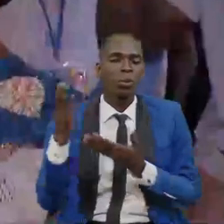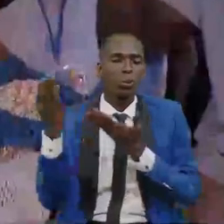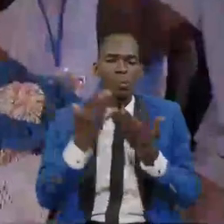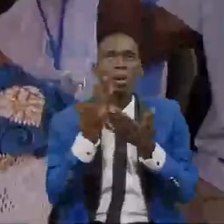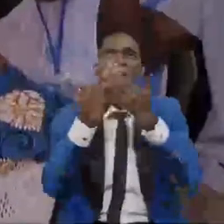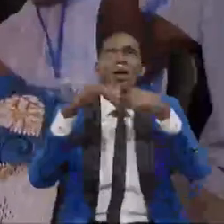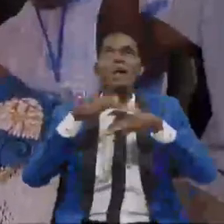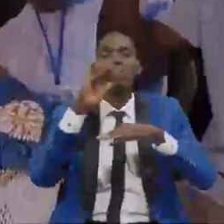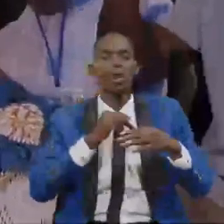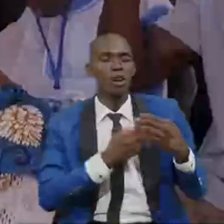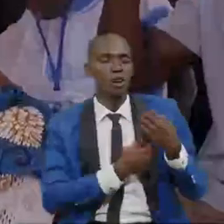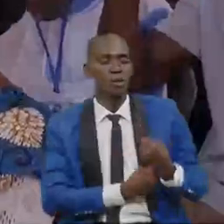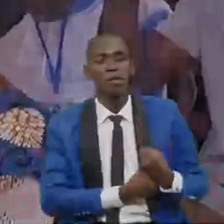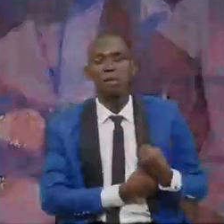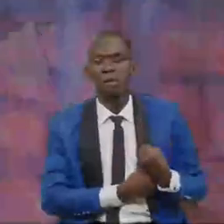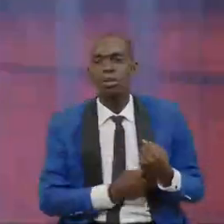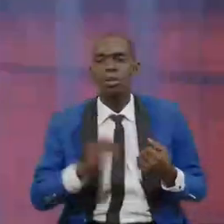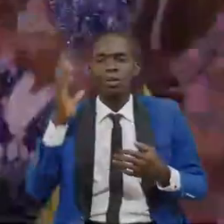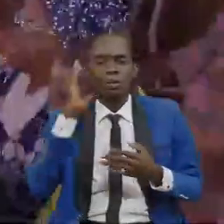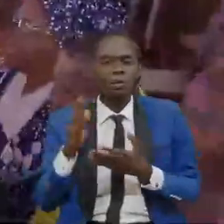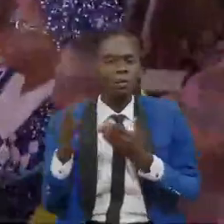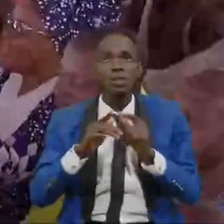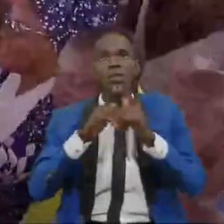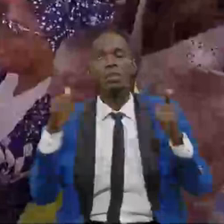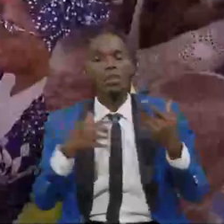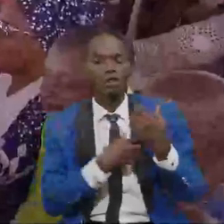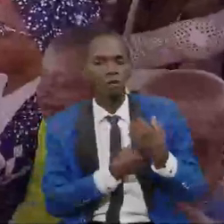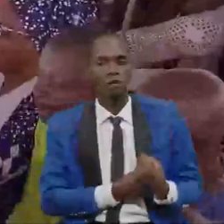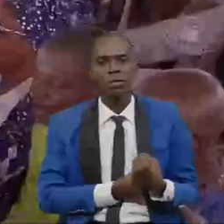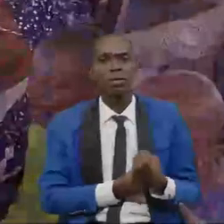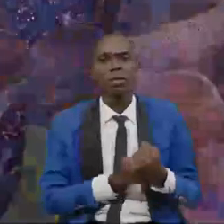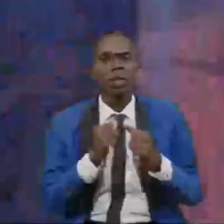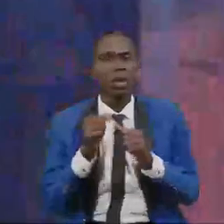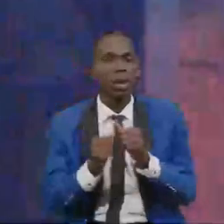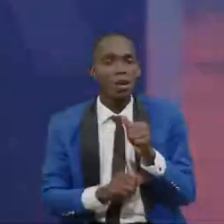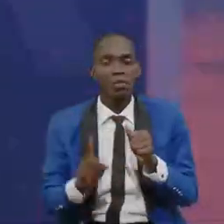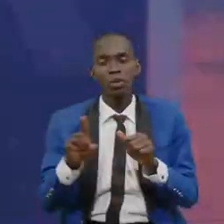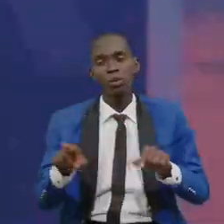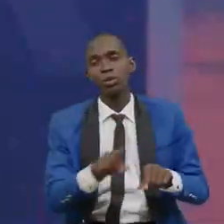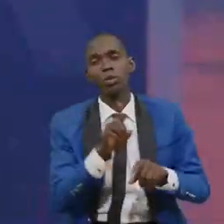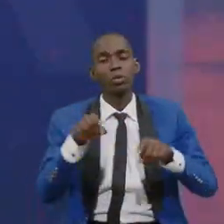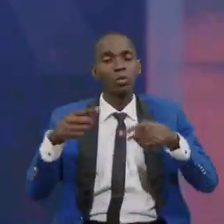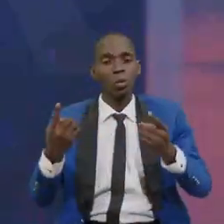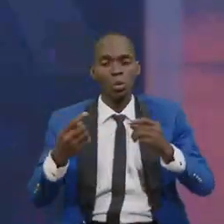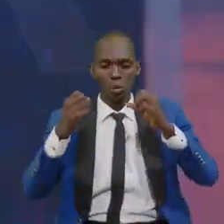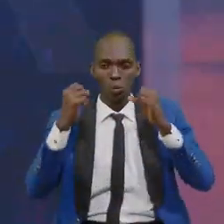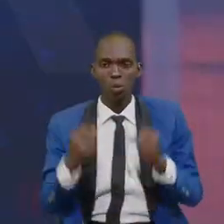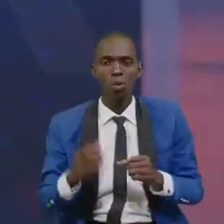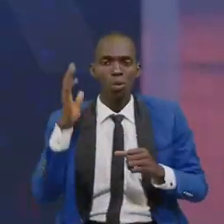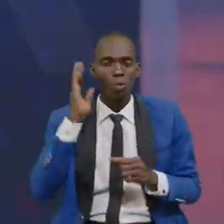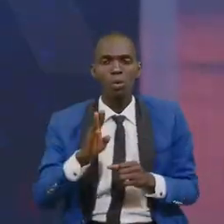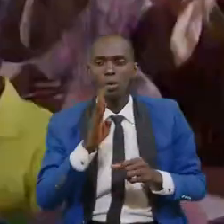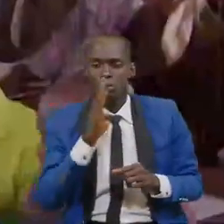L'assurance céleste, l'assurance dynamique, partout où vous allez, la puissance